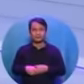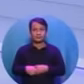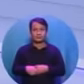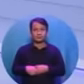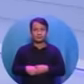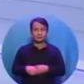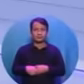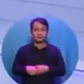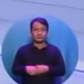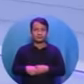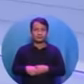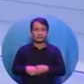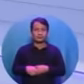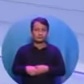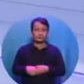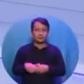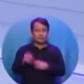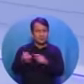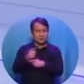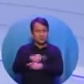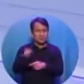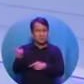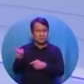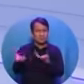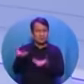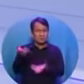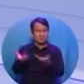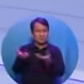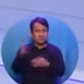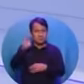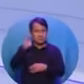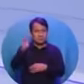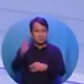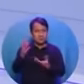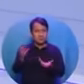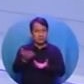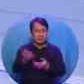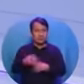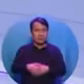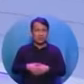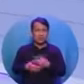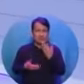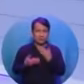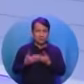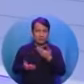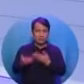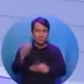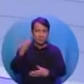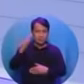Okay. Taga saan kaya si Ma'am Bernadette? Hello po. Ma'am Bernadette, magandang umaga po.